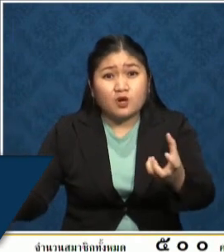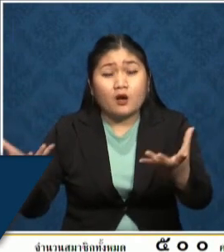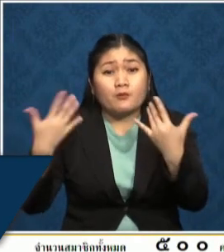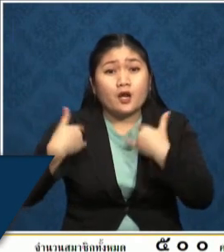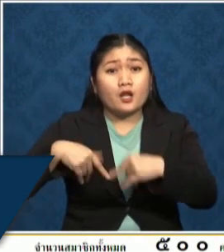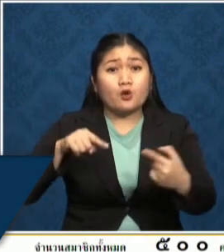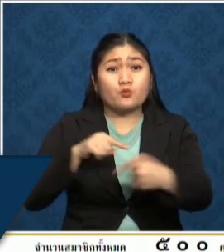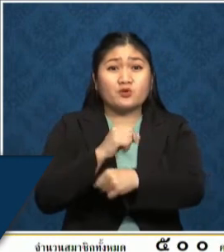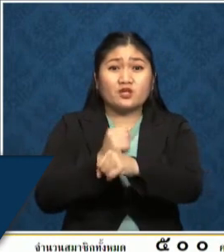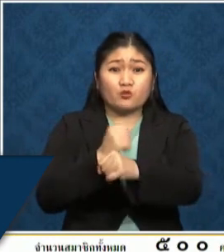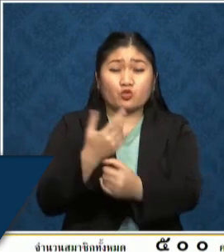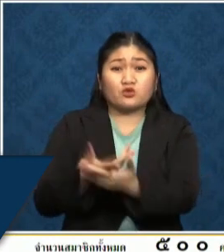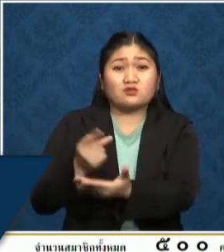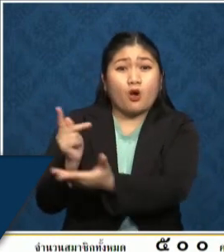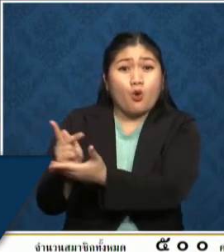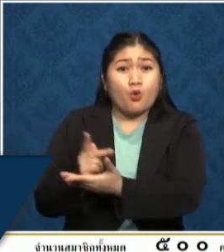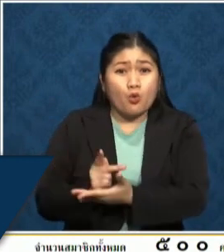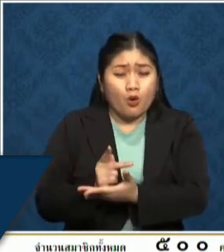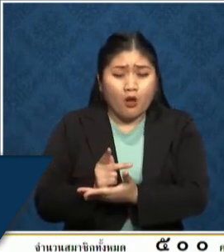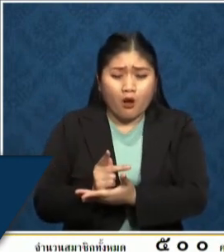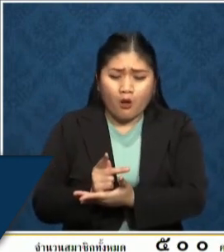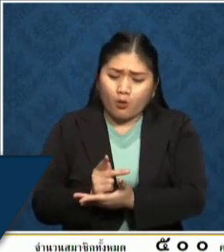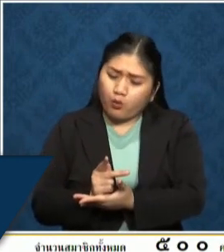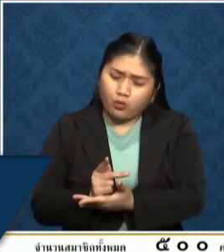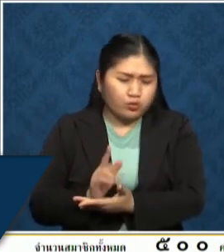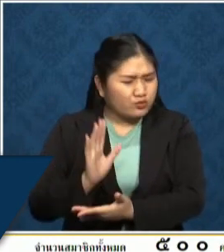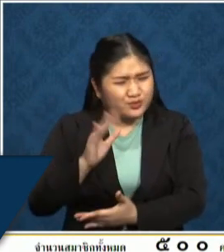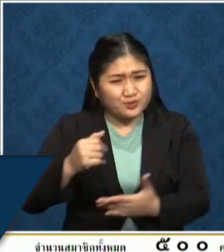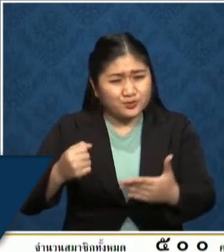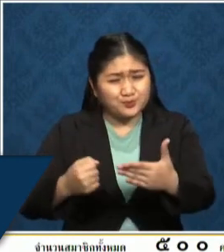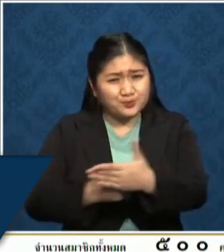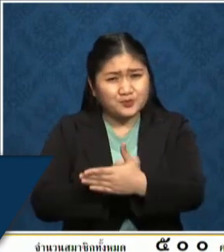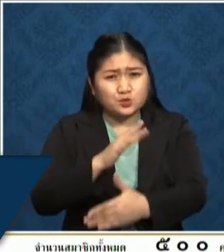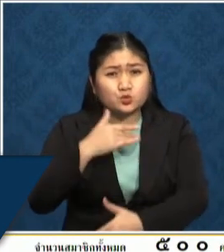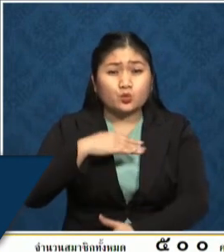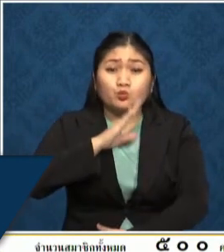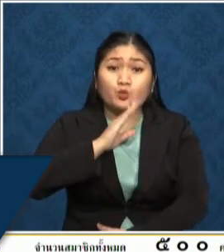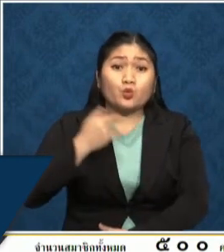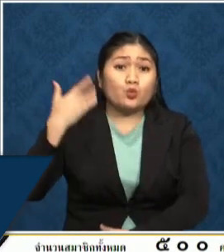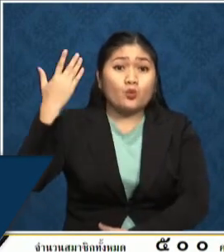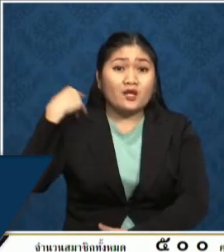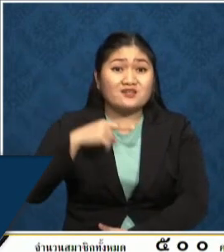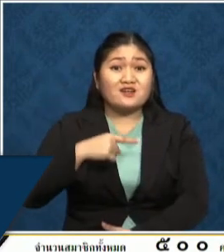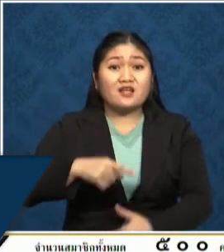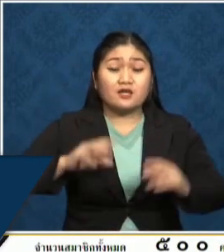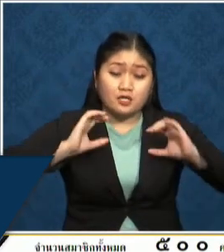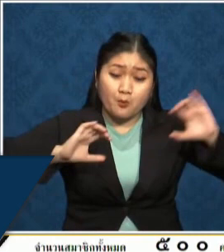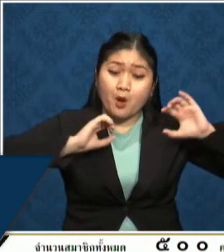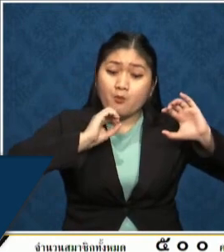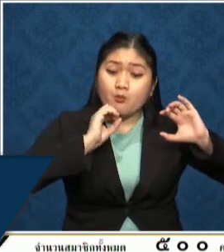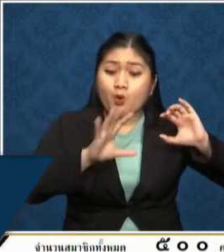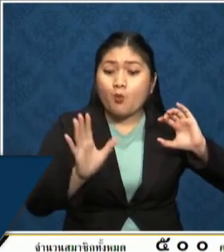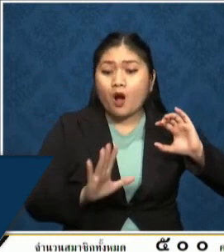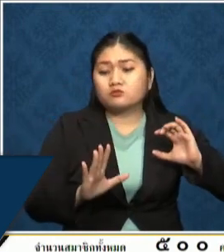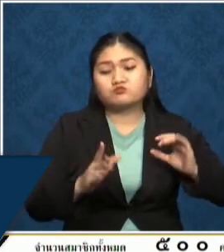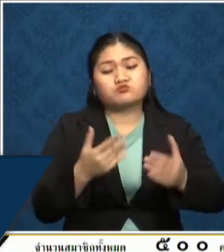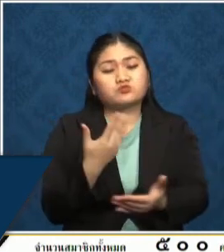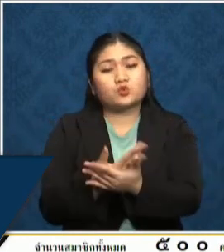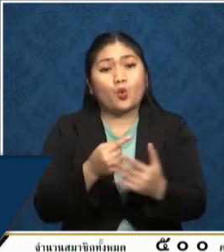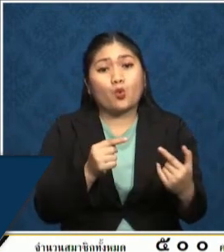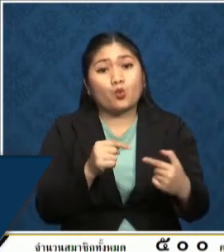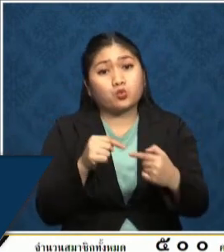ตัดเงิน heedเรีัน jumpingรัฐบาบอกวาไม่พรอมจะอุ่นหนนมอไม่ต่ออายุเงินกู้